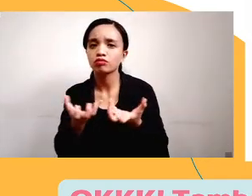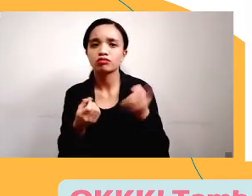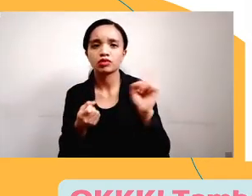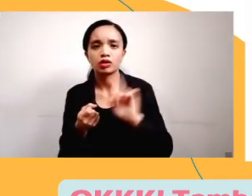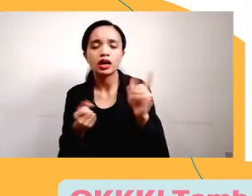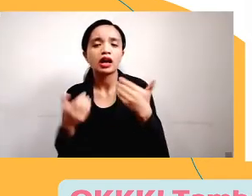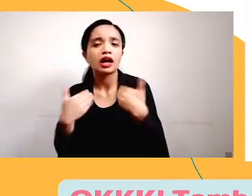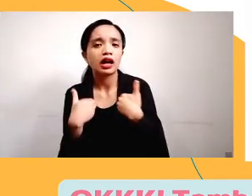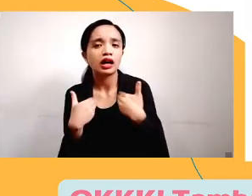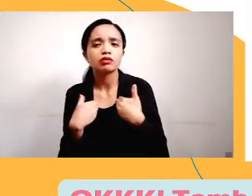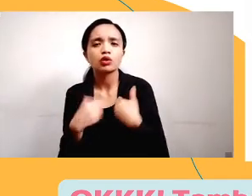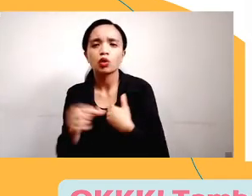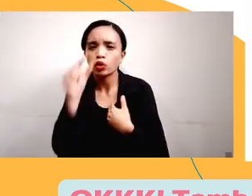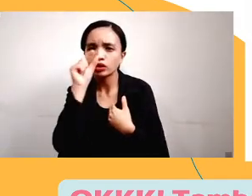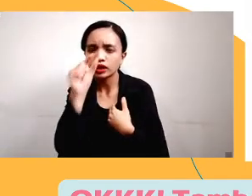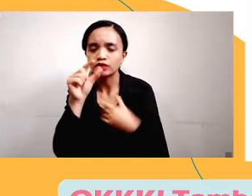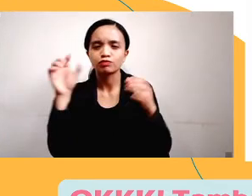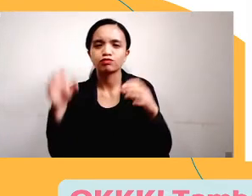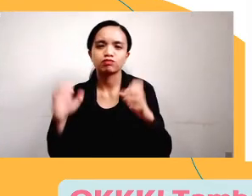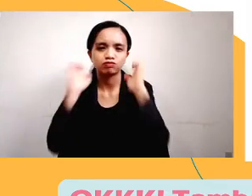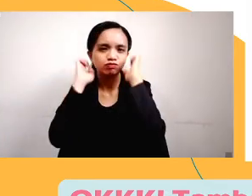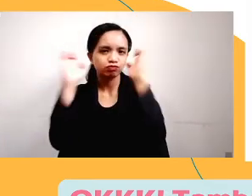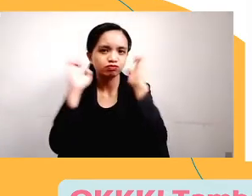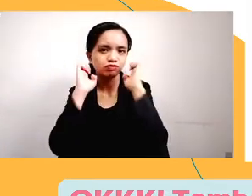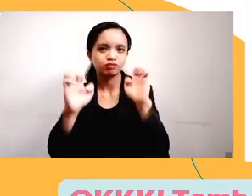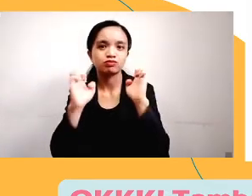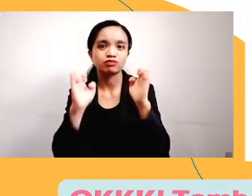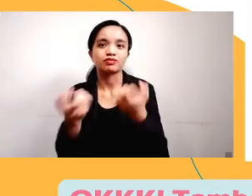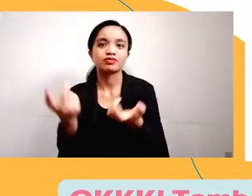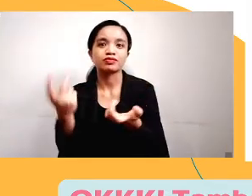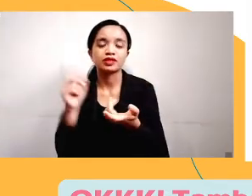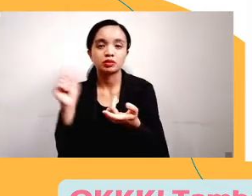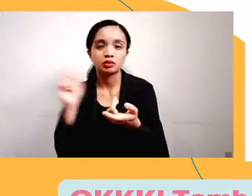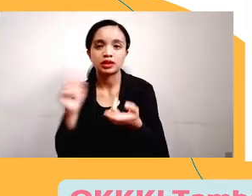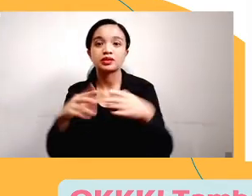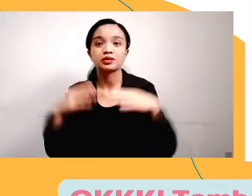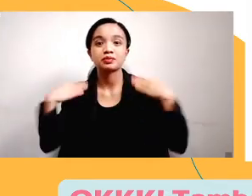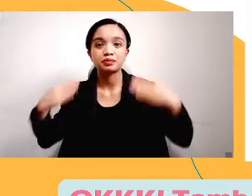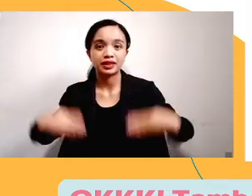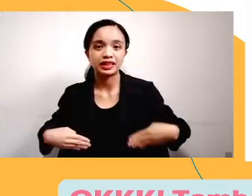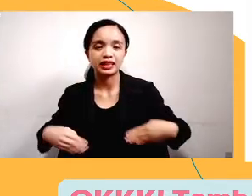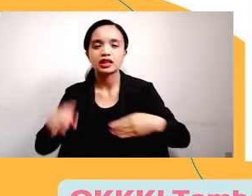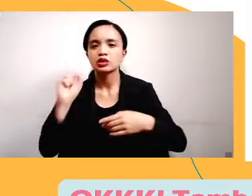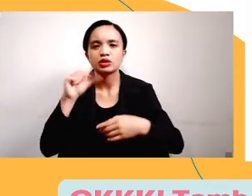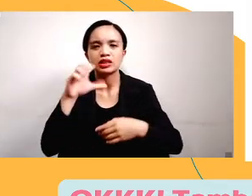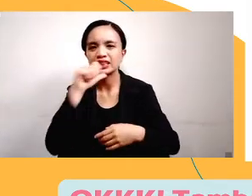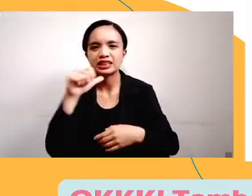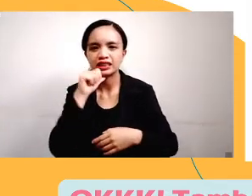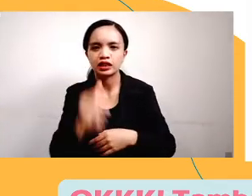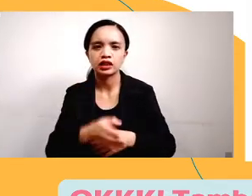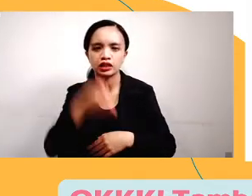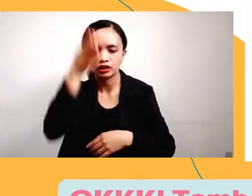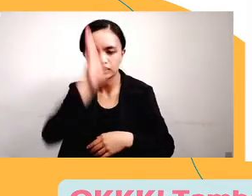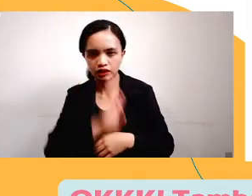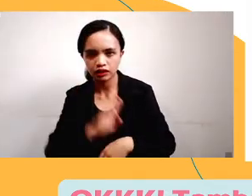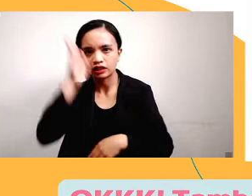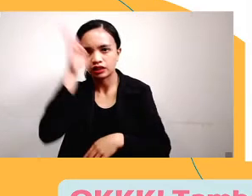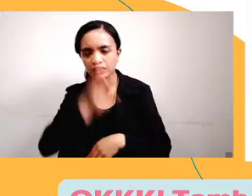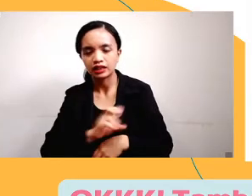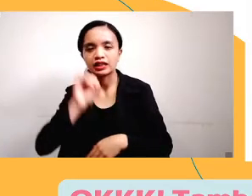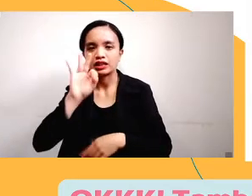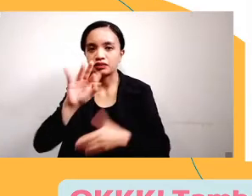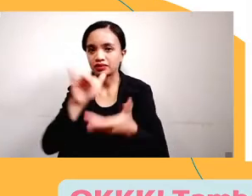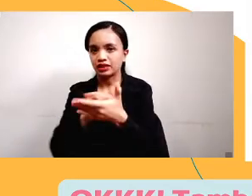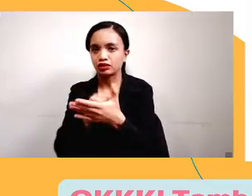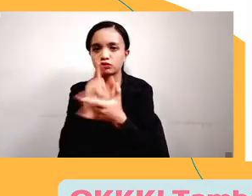tayo ng konting warm-up, no? Stretching muna tayo ng ating mga katawan para hindi tayo mabalian pag ginawa na natin yung ating